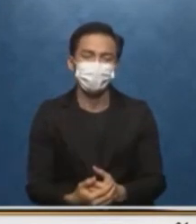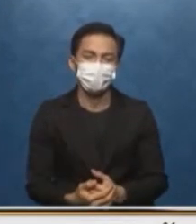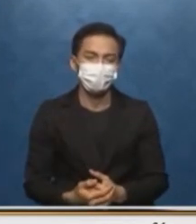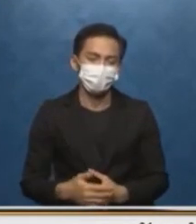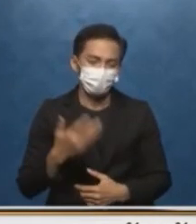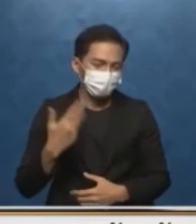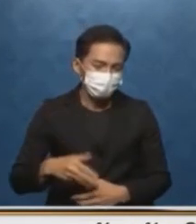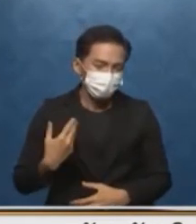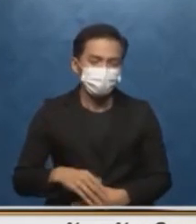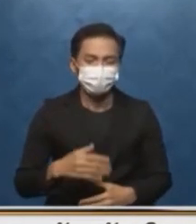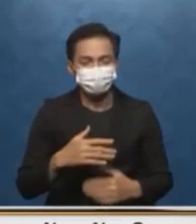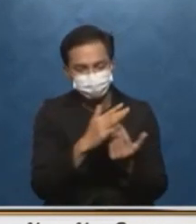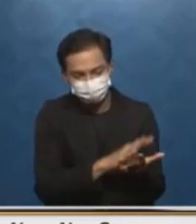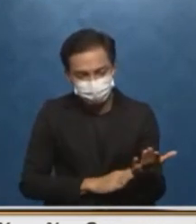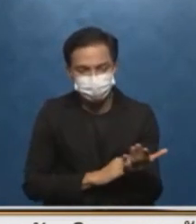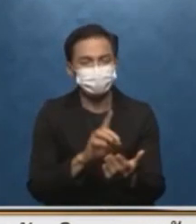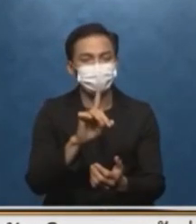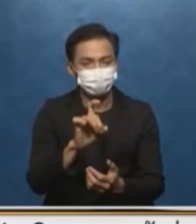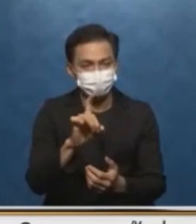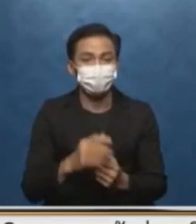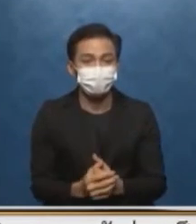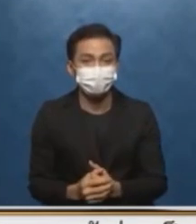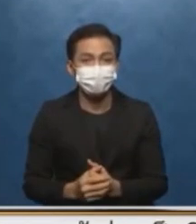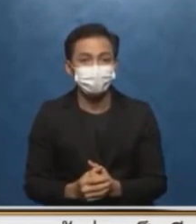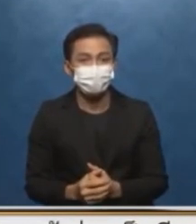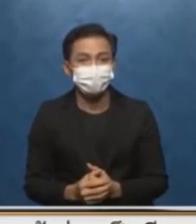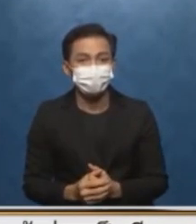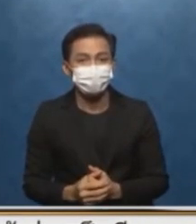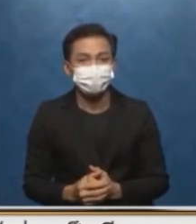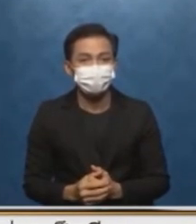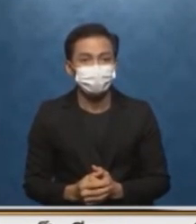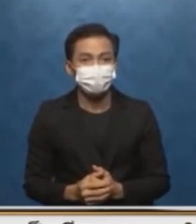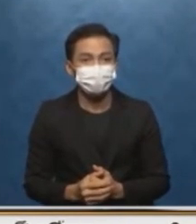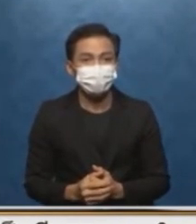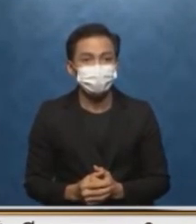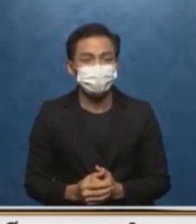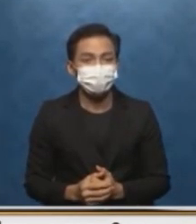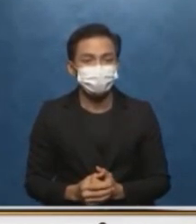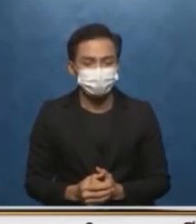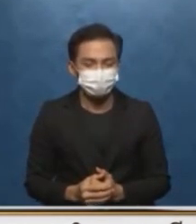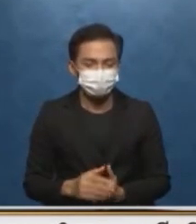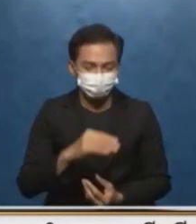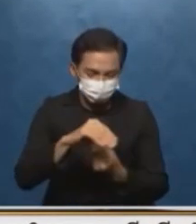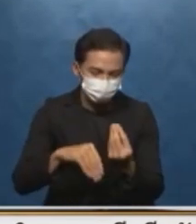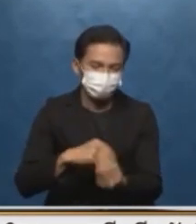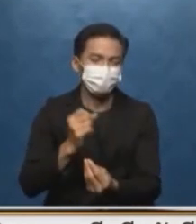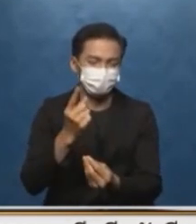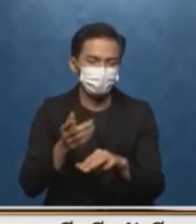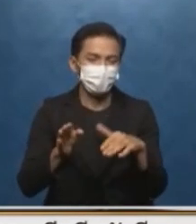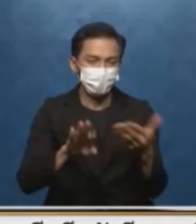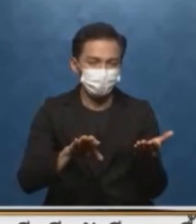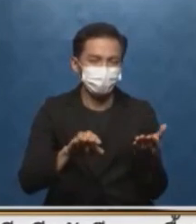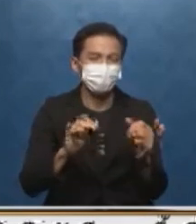ให้กับประเทศมากกว่านั้นดิฉันกลัวเศรษฐกิจจะล้มค่ะมาก